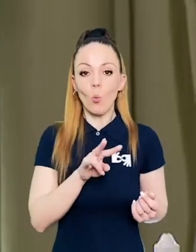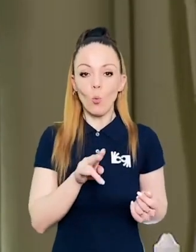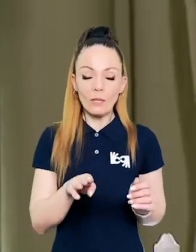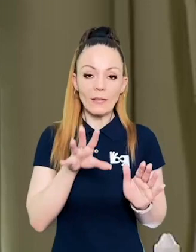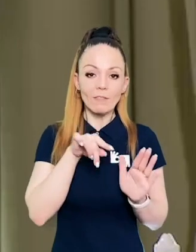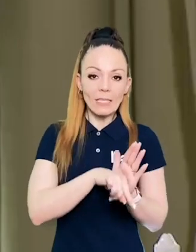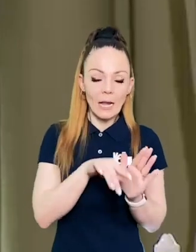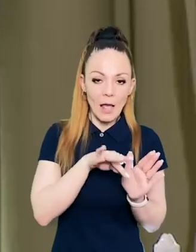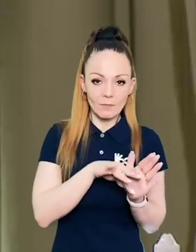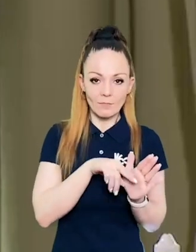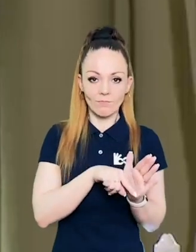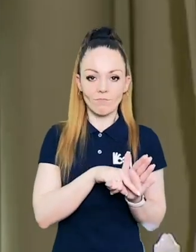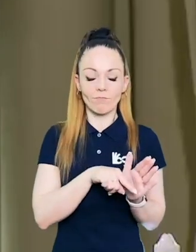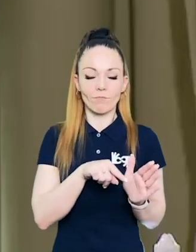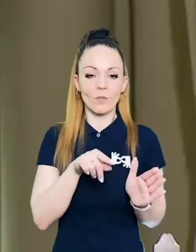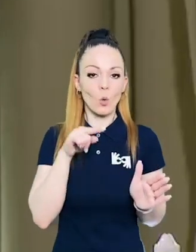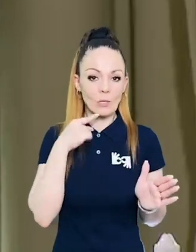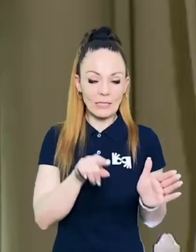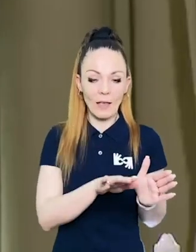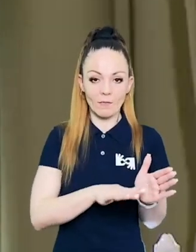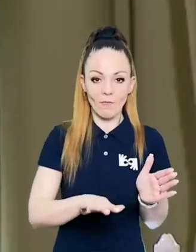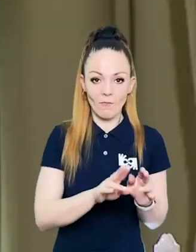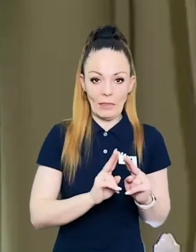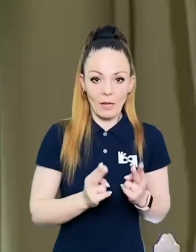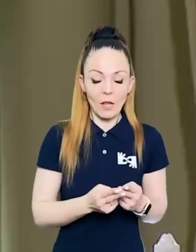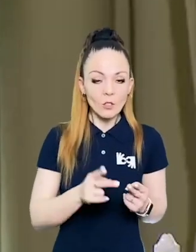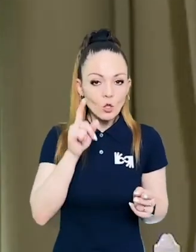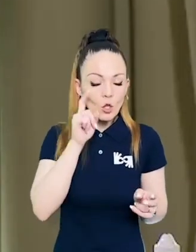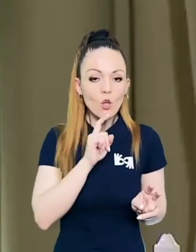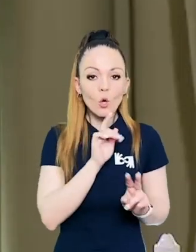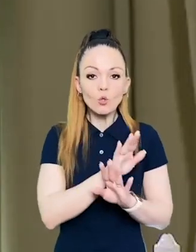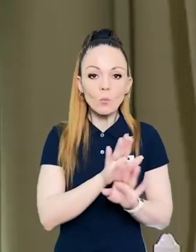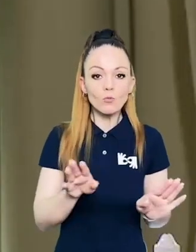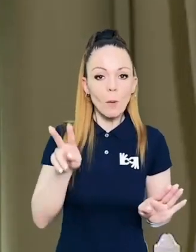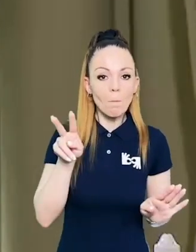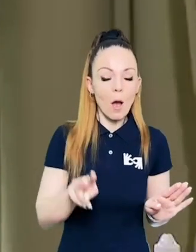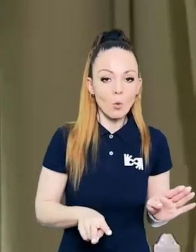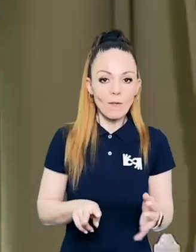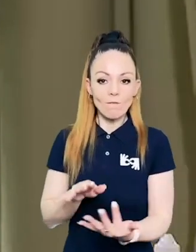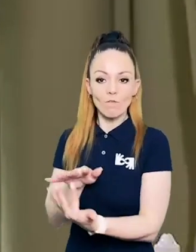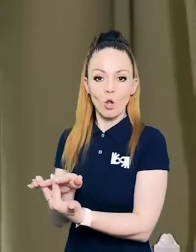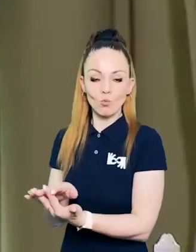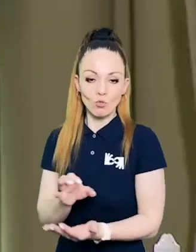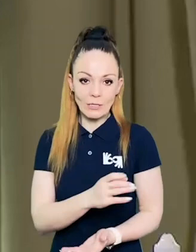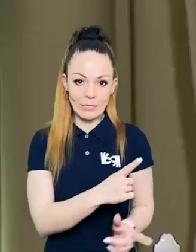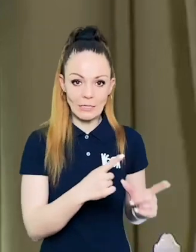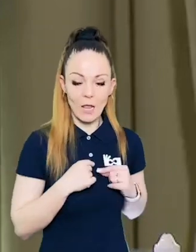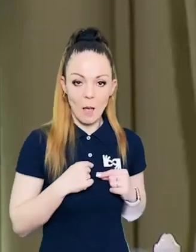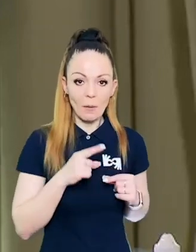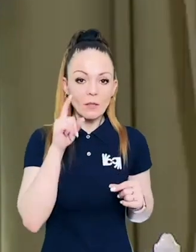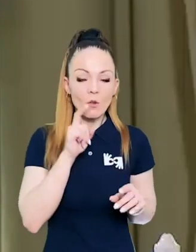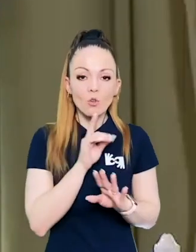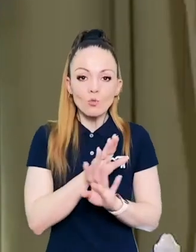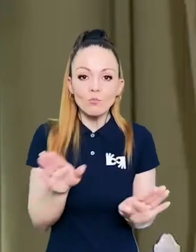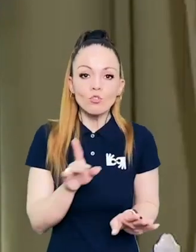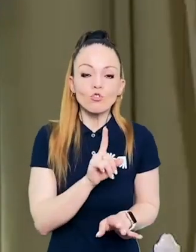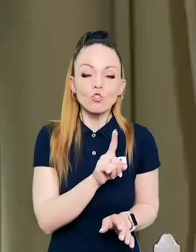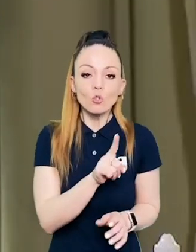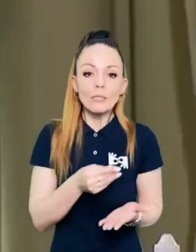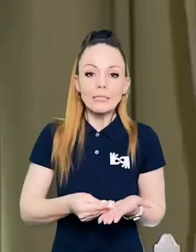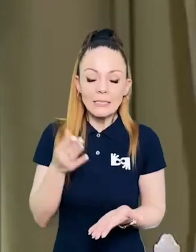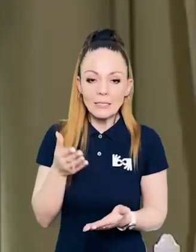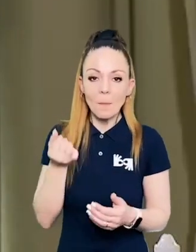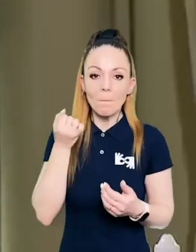культ всередині Російської Федерації, не розуміючи, при цьому паралельно воюючи з нами, не розуміючи, що